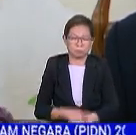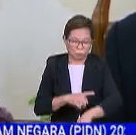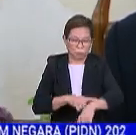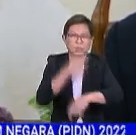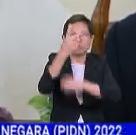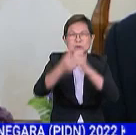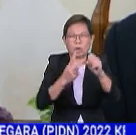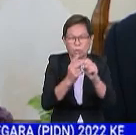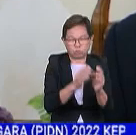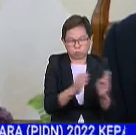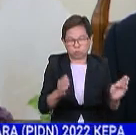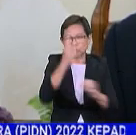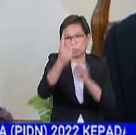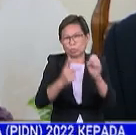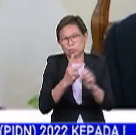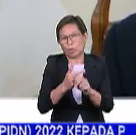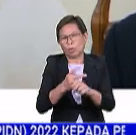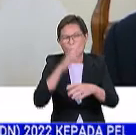dua tahun ini.